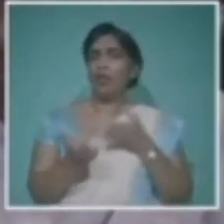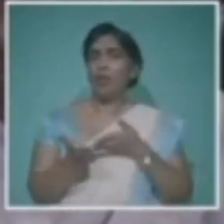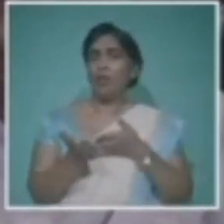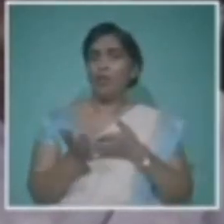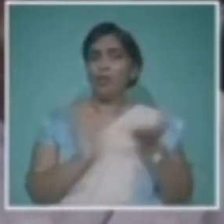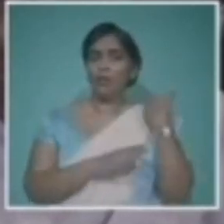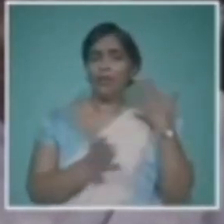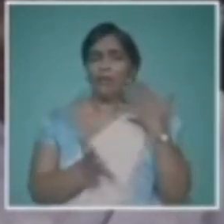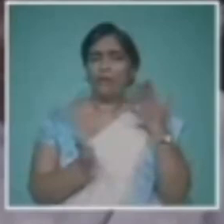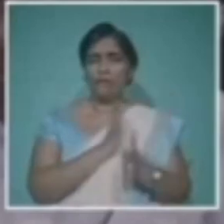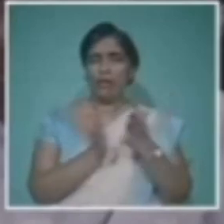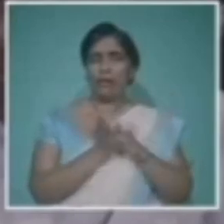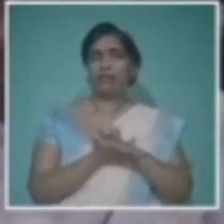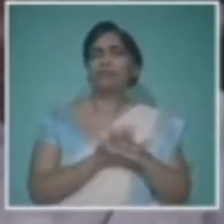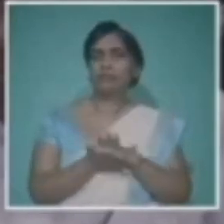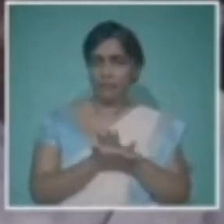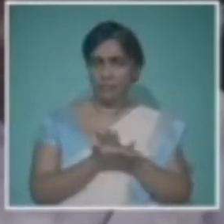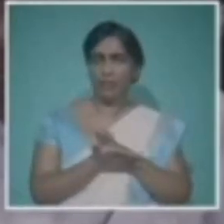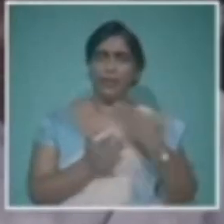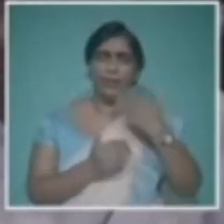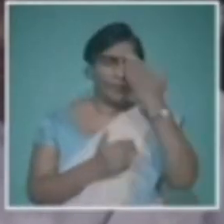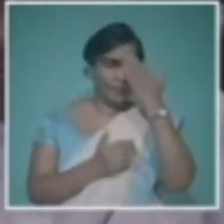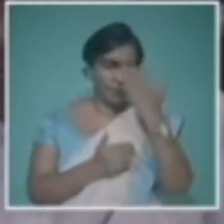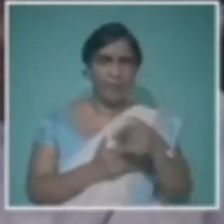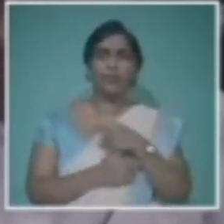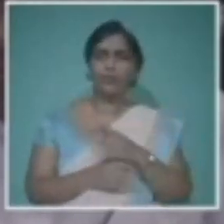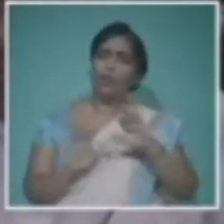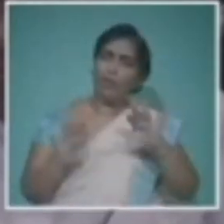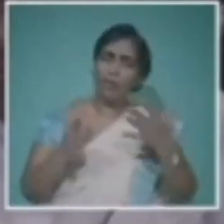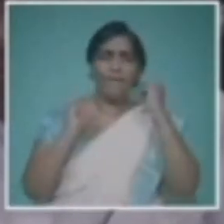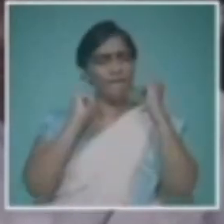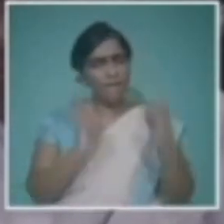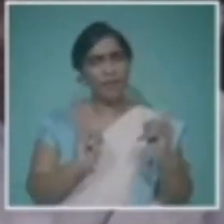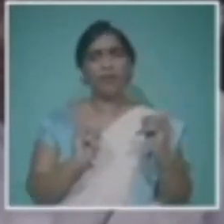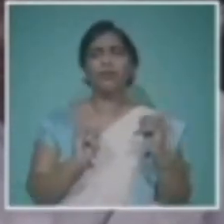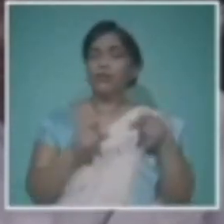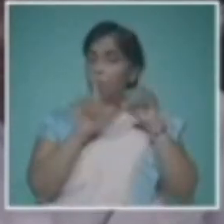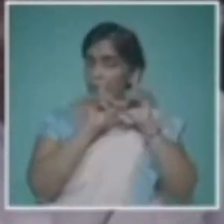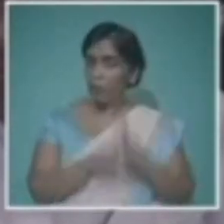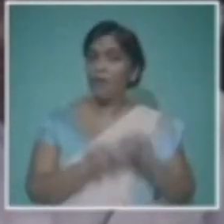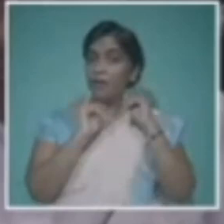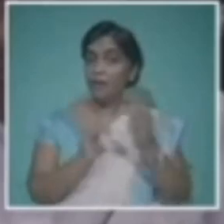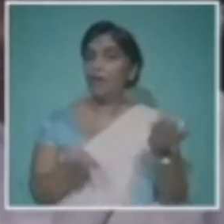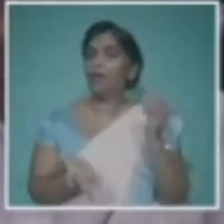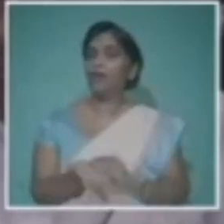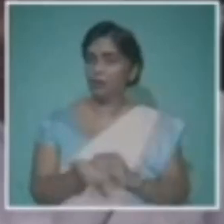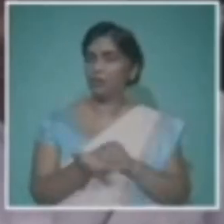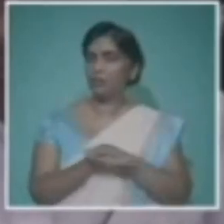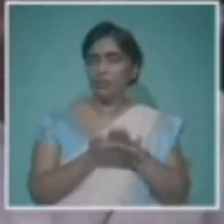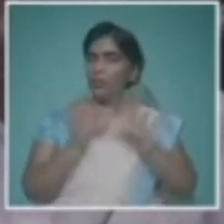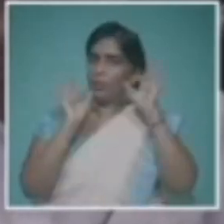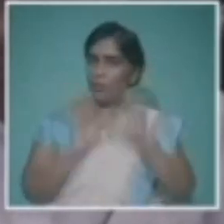විච්ච වැරදි වහගන්න. ඒ නිසා කරුණා කළා කවුරු වැරද්ද කළත් මෙවැනි වැරදි නැවත සිදු